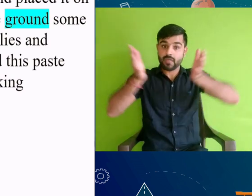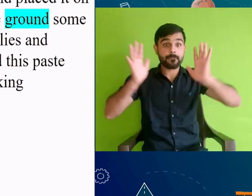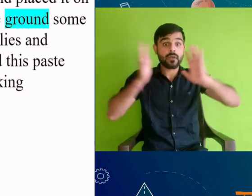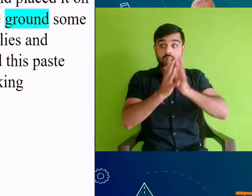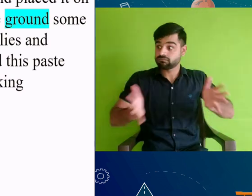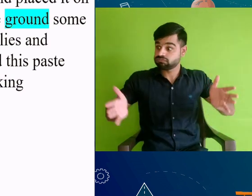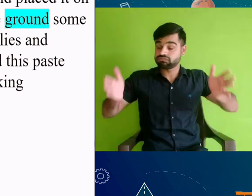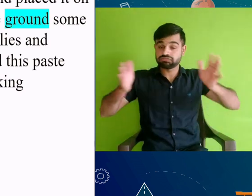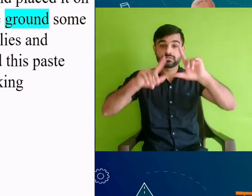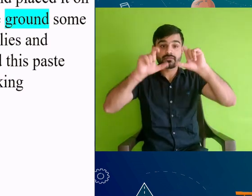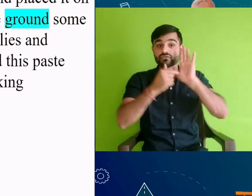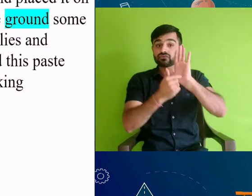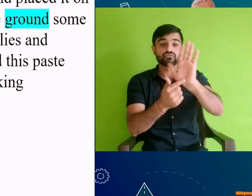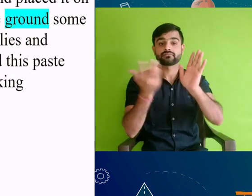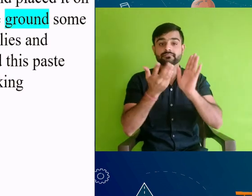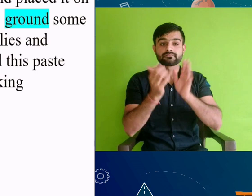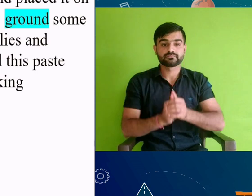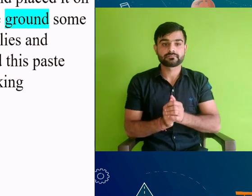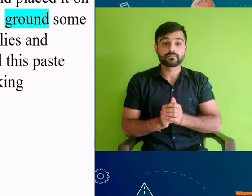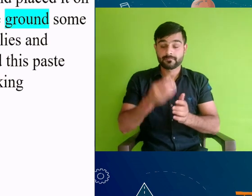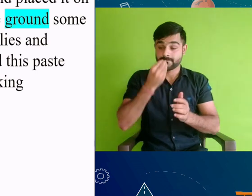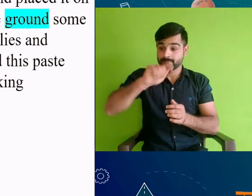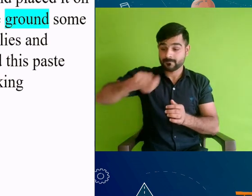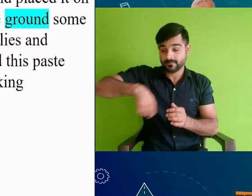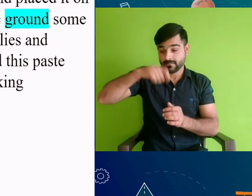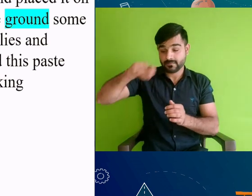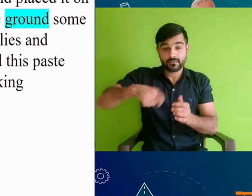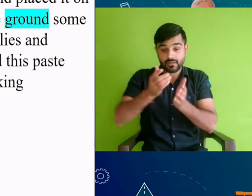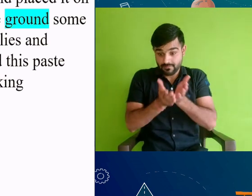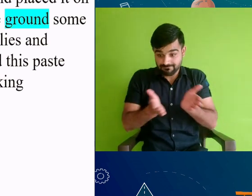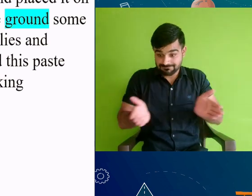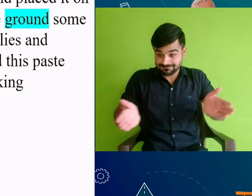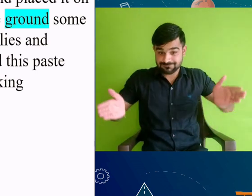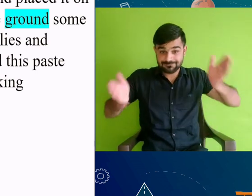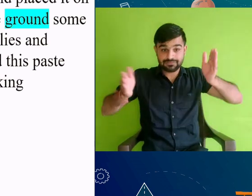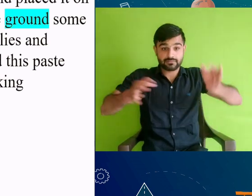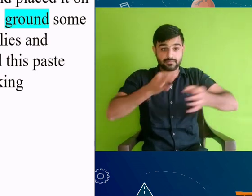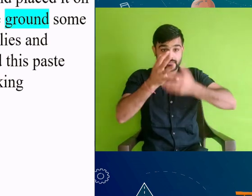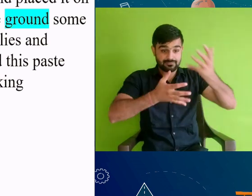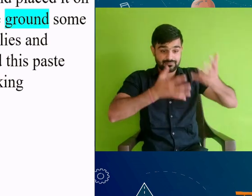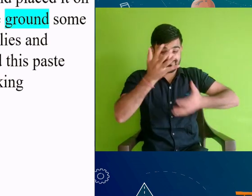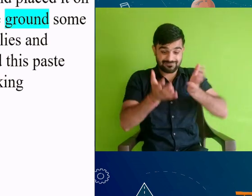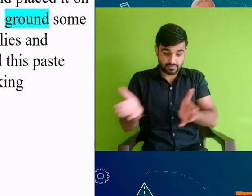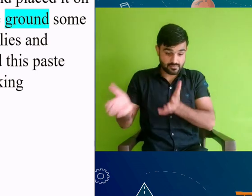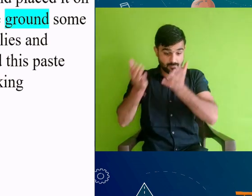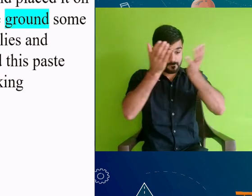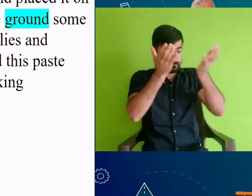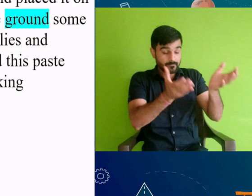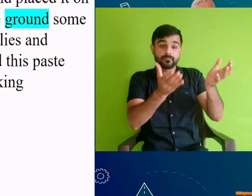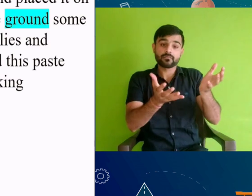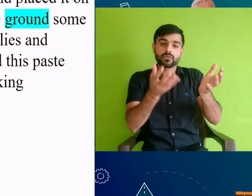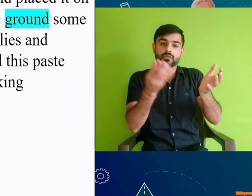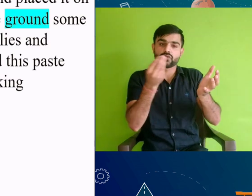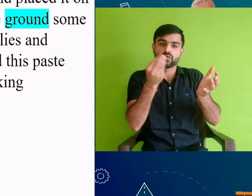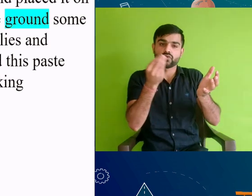kya dikha rahi hai? He cook ek bade se pot ko fire pe rakh kar uske andar kuch paka rahe